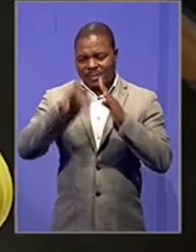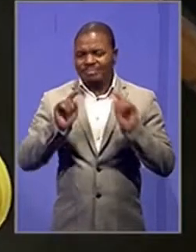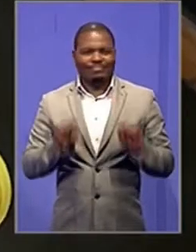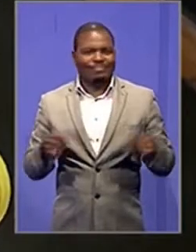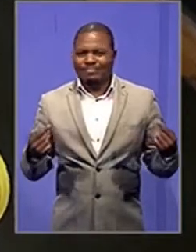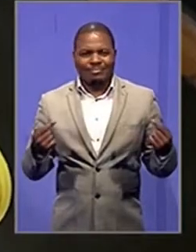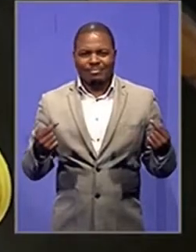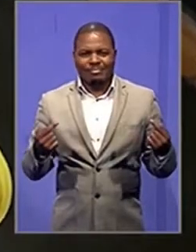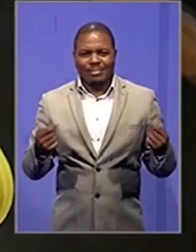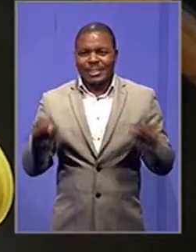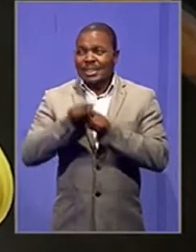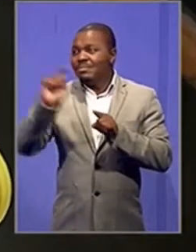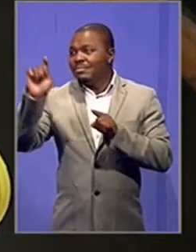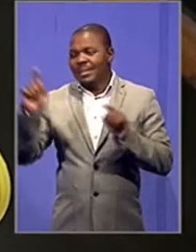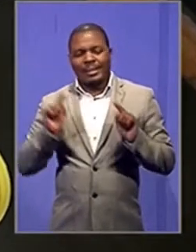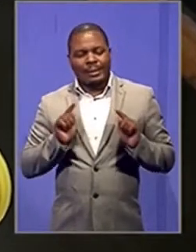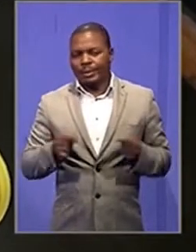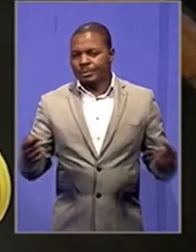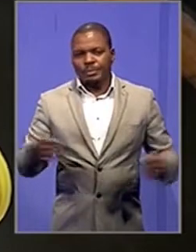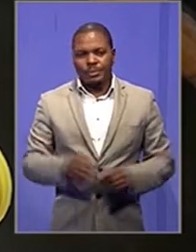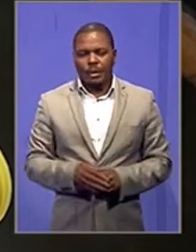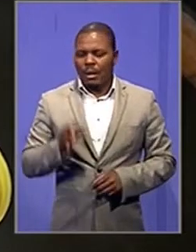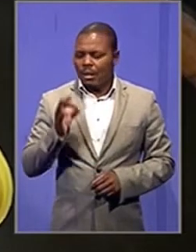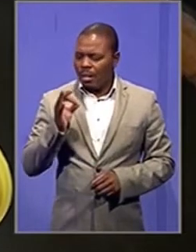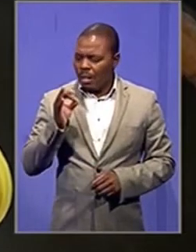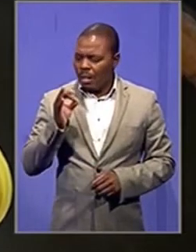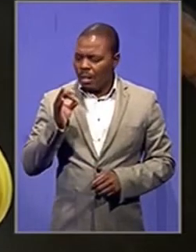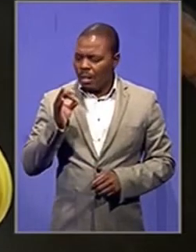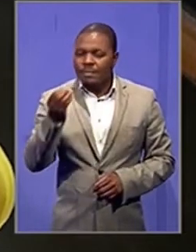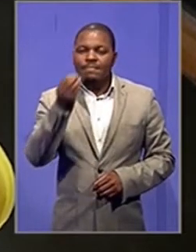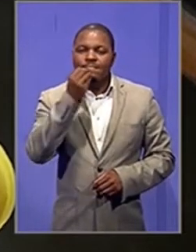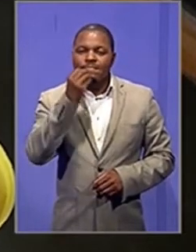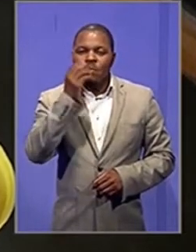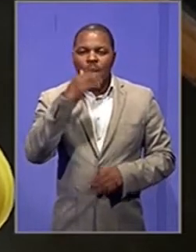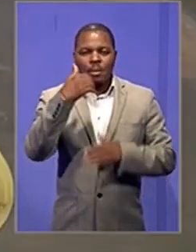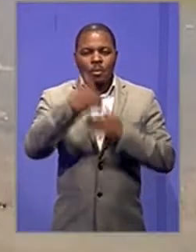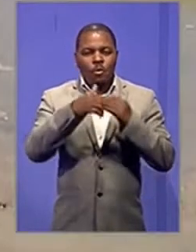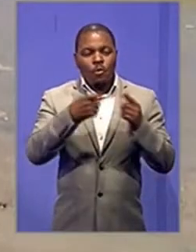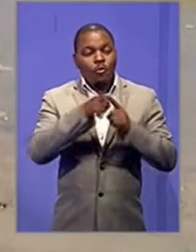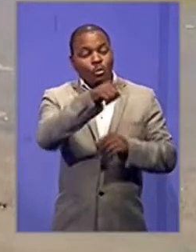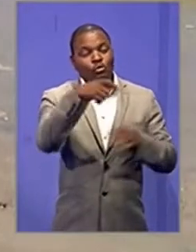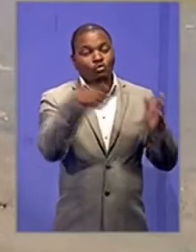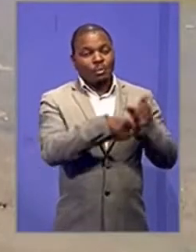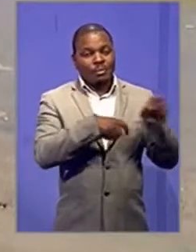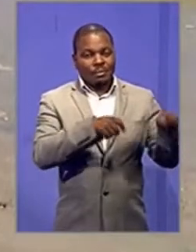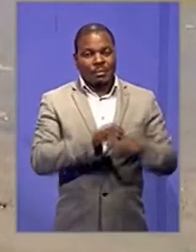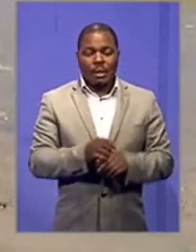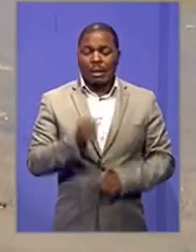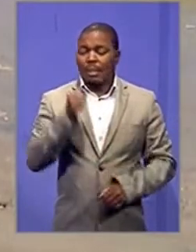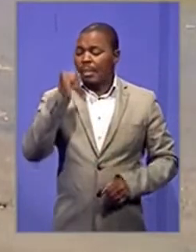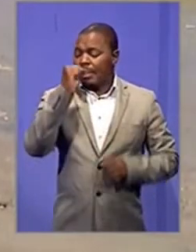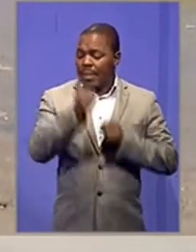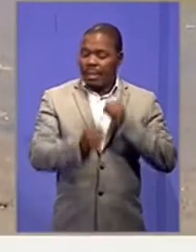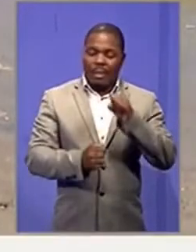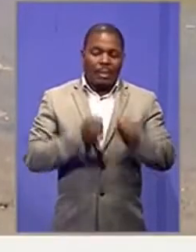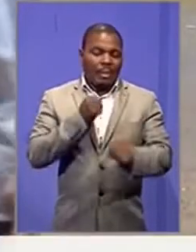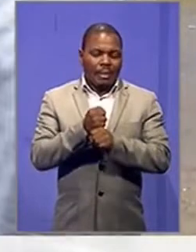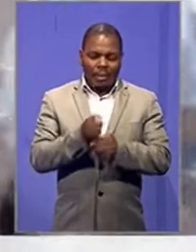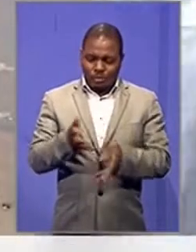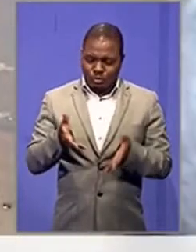jaaka malapa a mangwe. Letsatsi le letsatsi ba ja borotho kwa mabentleleng. Ke dijara ha e sale ke phela ka